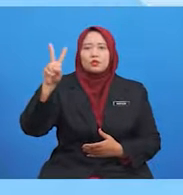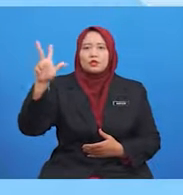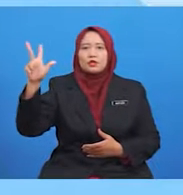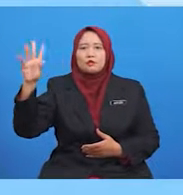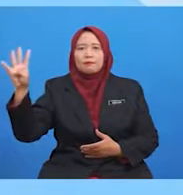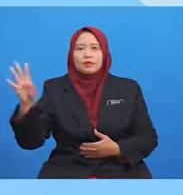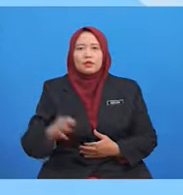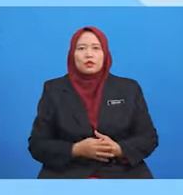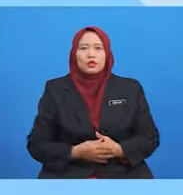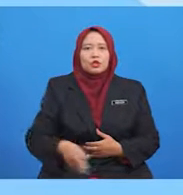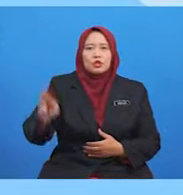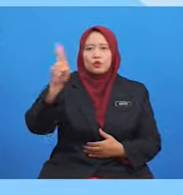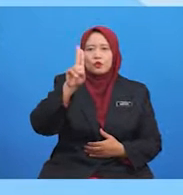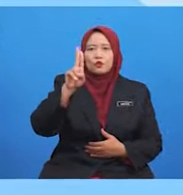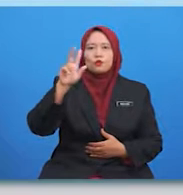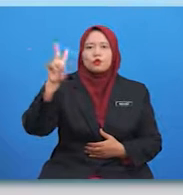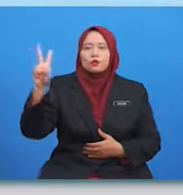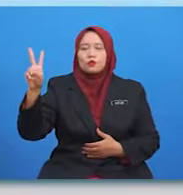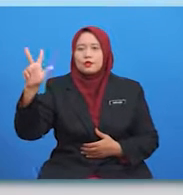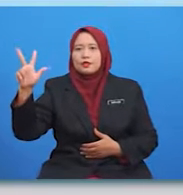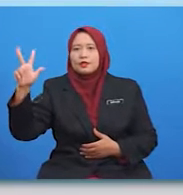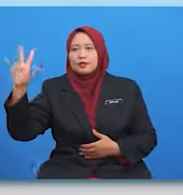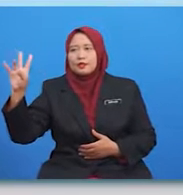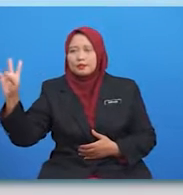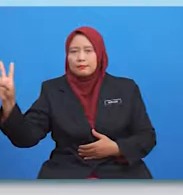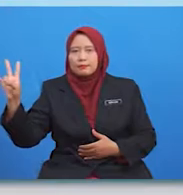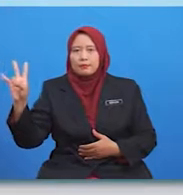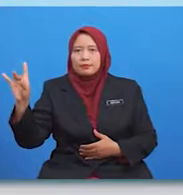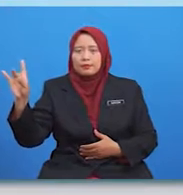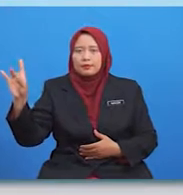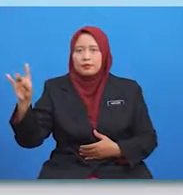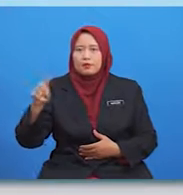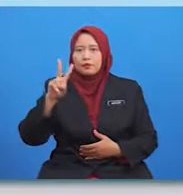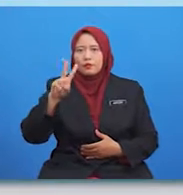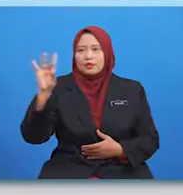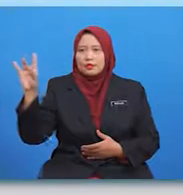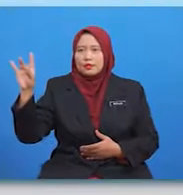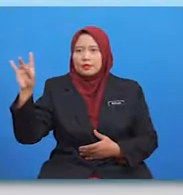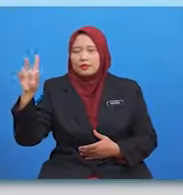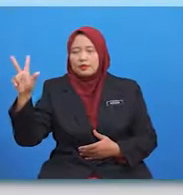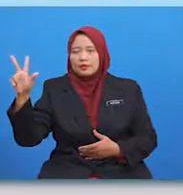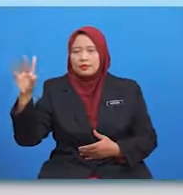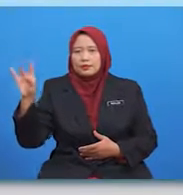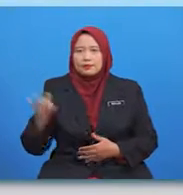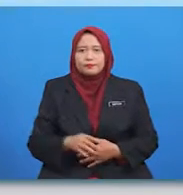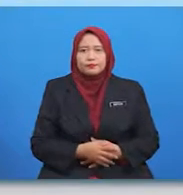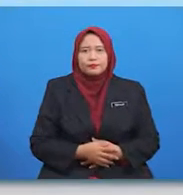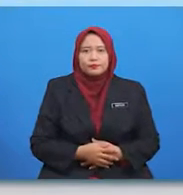uranium 238. Ingat ya, proses rawak dan